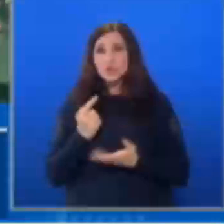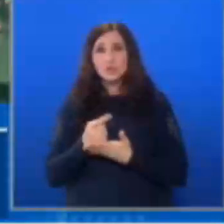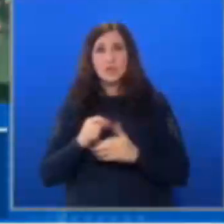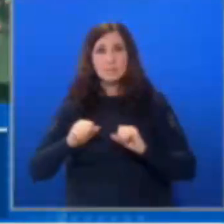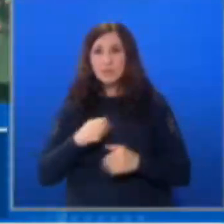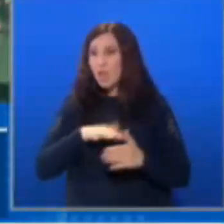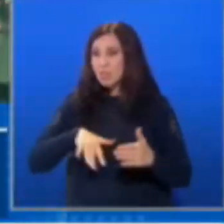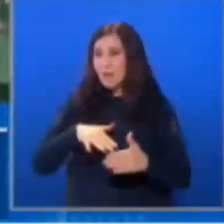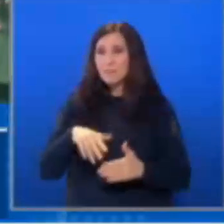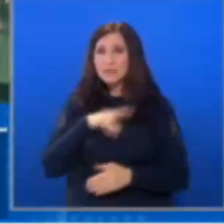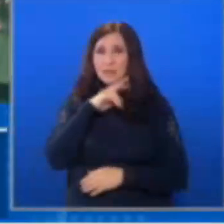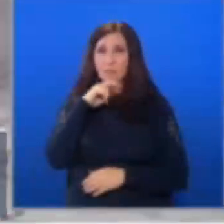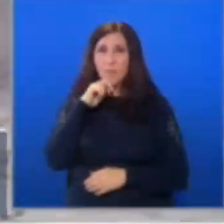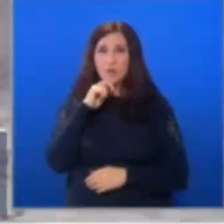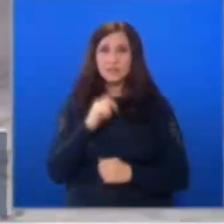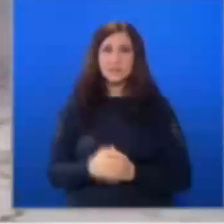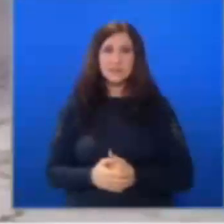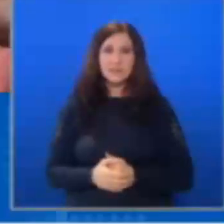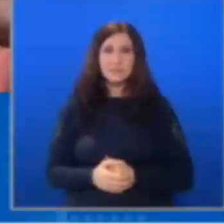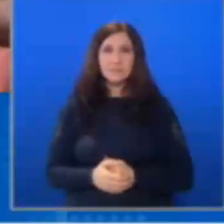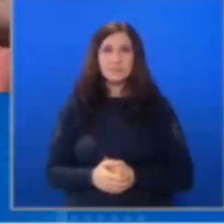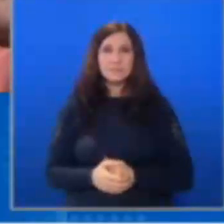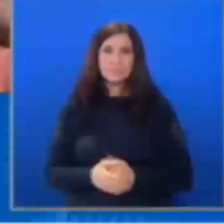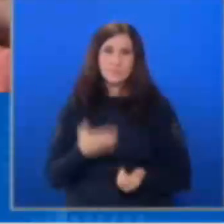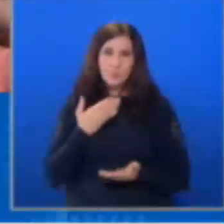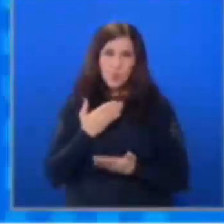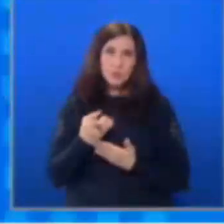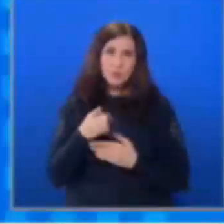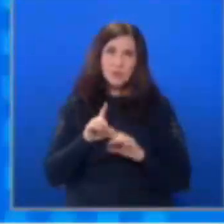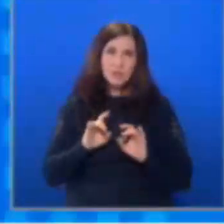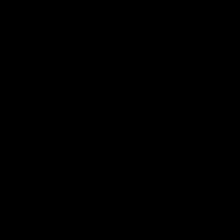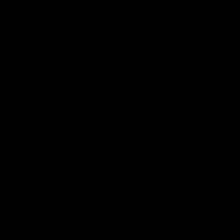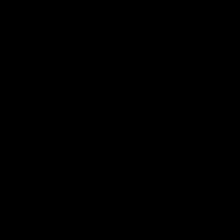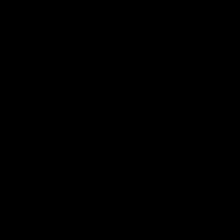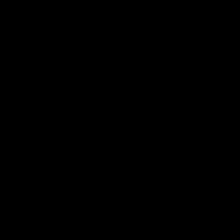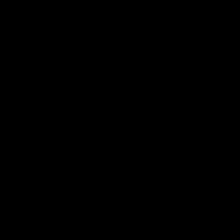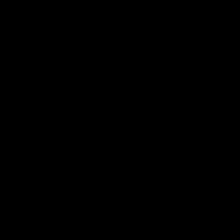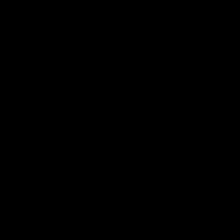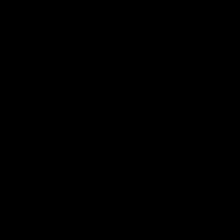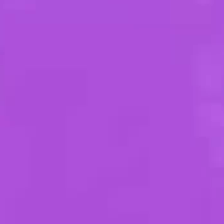намеса на органите на реда. Нели, благодаря ти за тази информация.